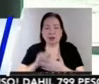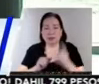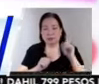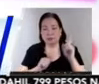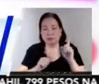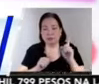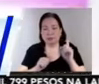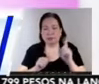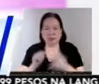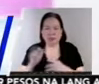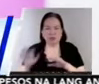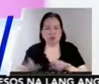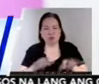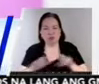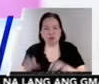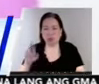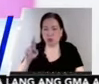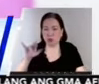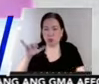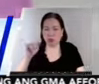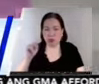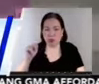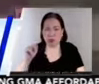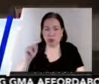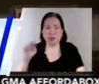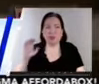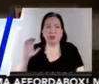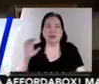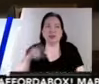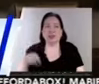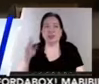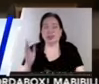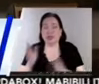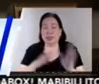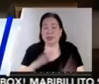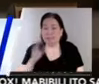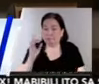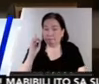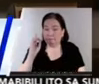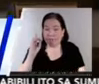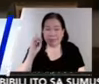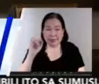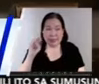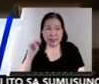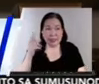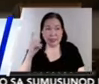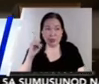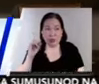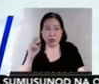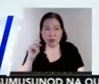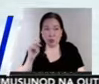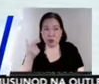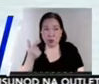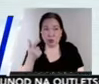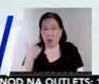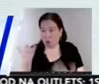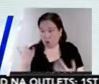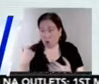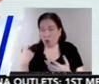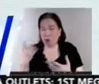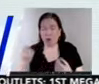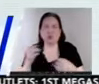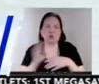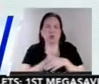Dong Dantes na host ng The Voice Kids Philippines, patuloy ang pagpupush ng kanyang personal advocacies, kabilang na